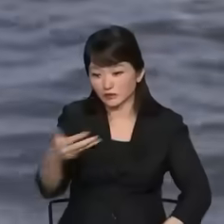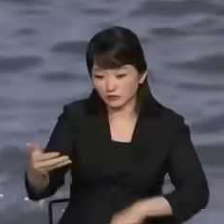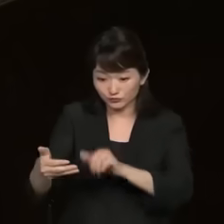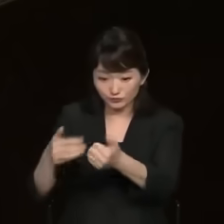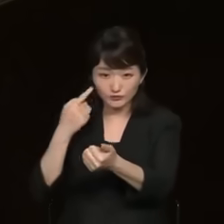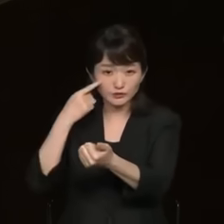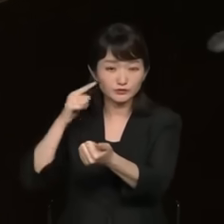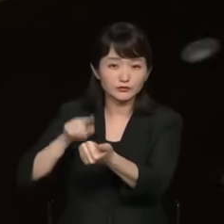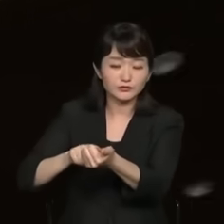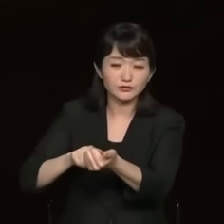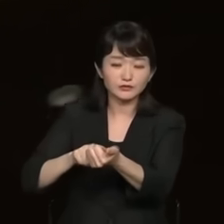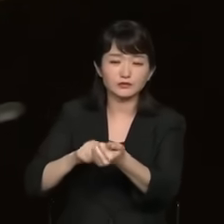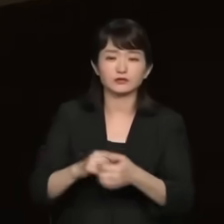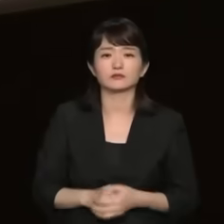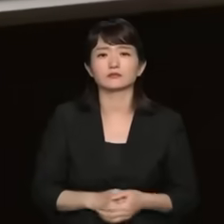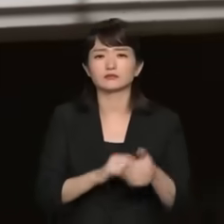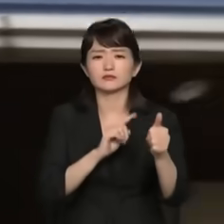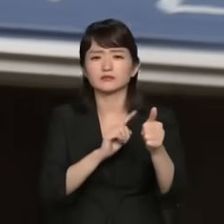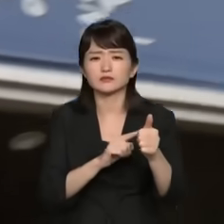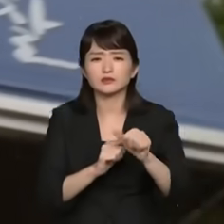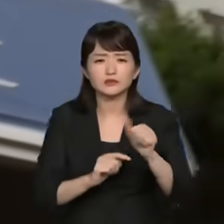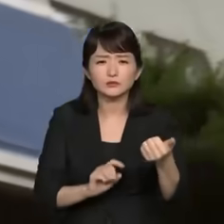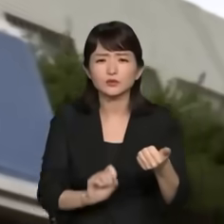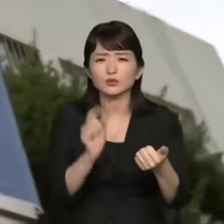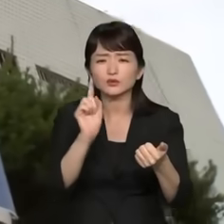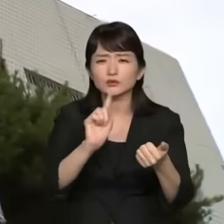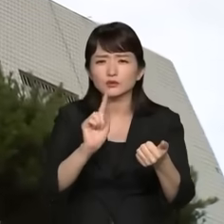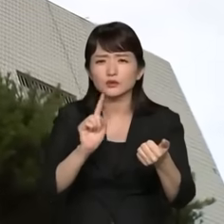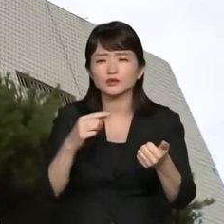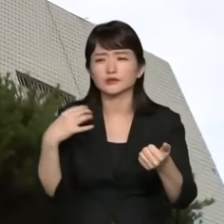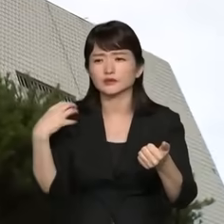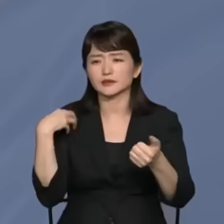발견됐습니다. 경찰은 A씨의 사망 경위와 주최